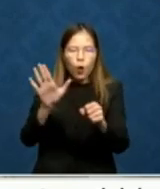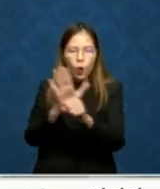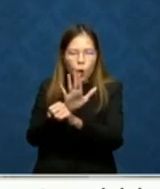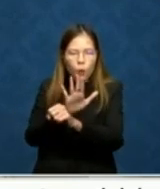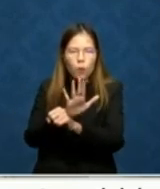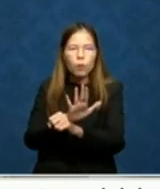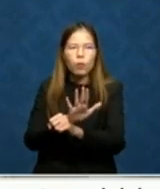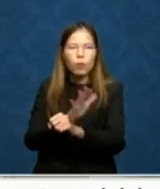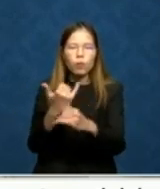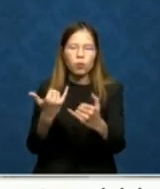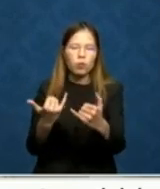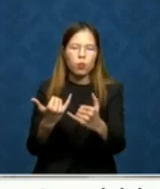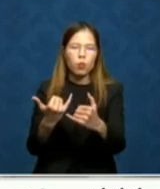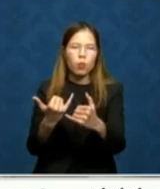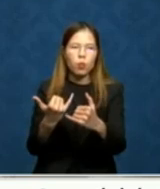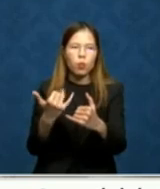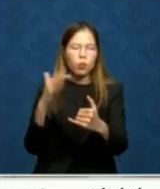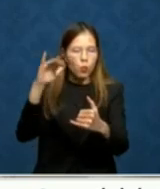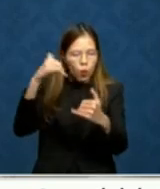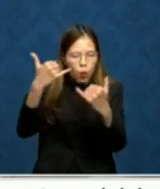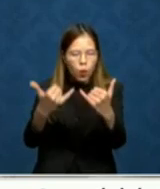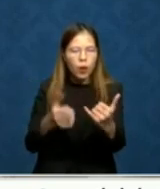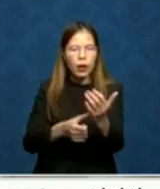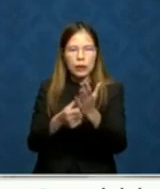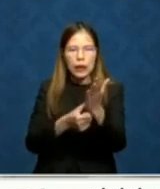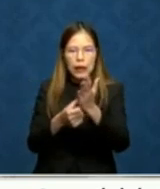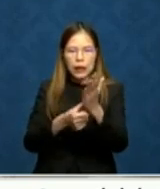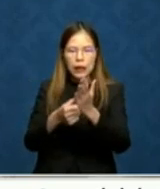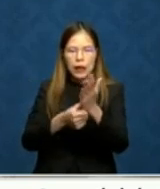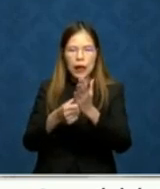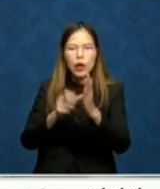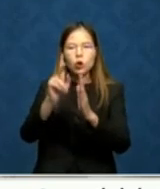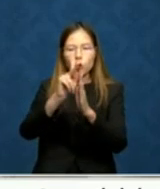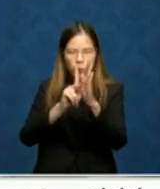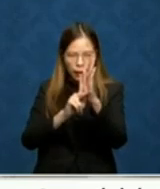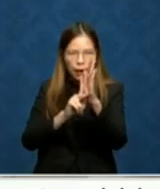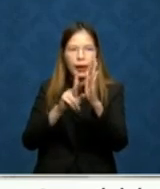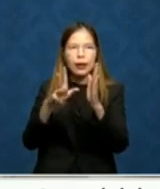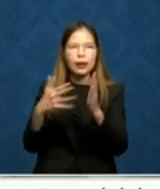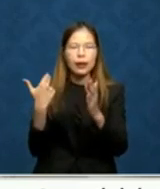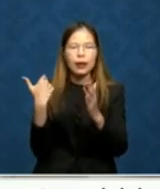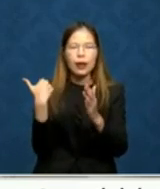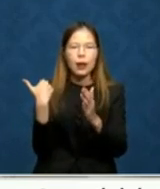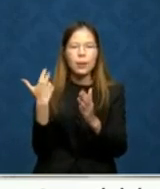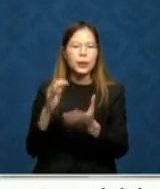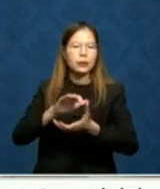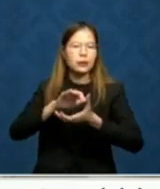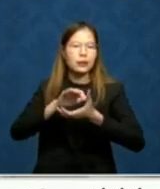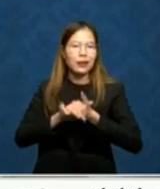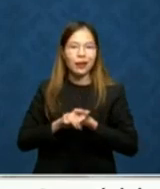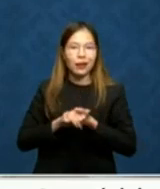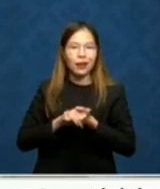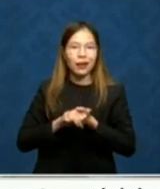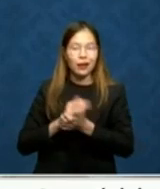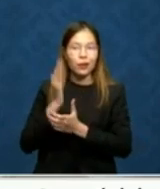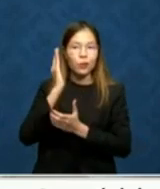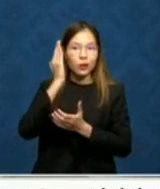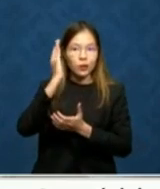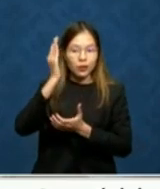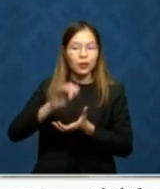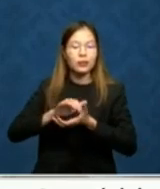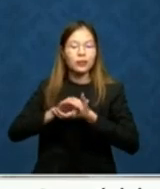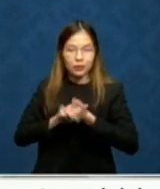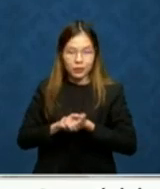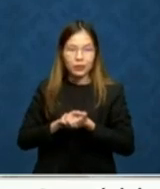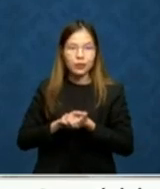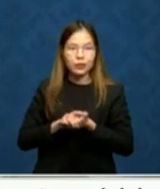และยิ่งโดยเฉพาะล่าสุดที่เราเนี่ยได้มีการแก้ไขประมวลแพ่งและพาณิชย์ในประเด็นเรื่องของสมรสเท่าเทียมการนิยามความหมายของ